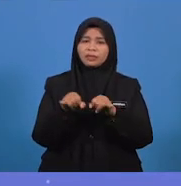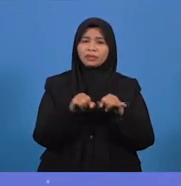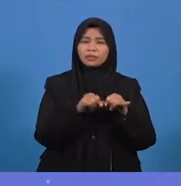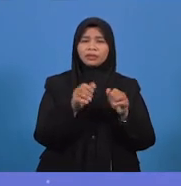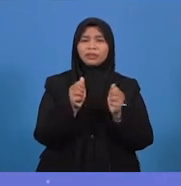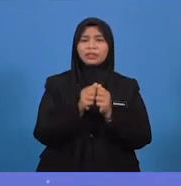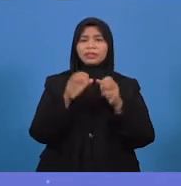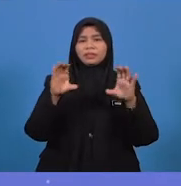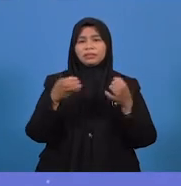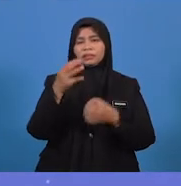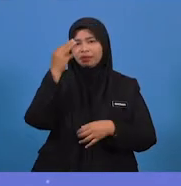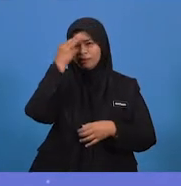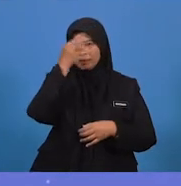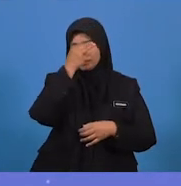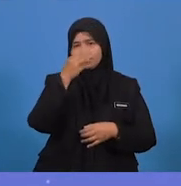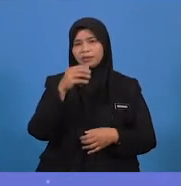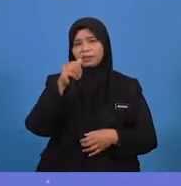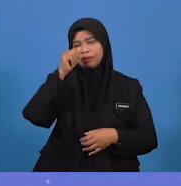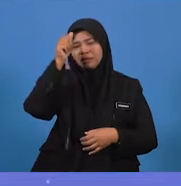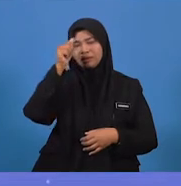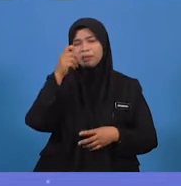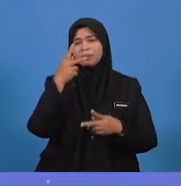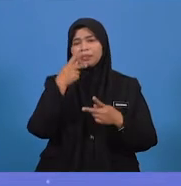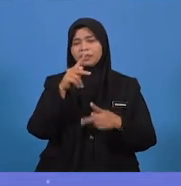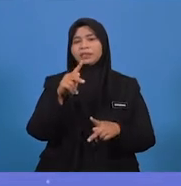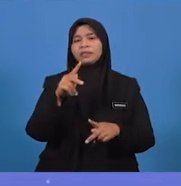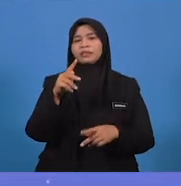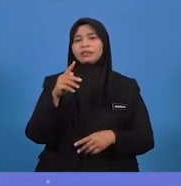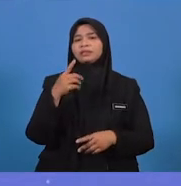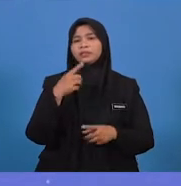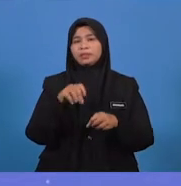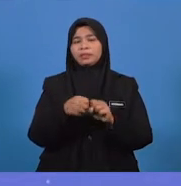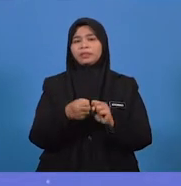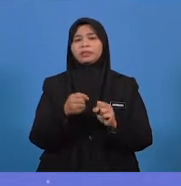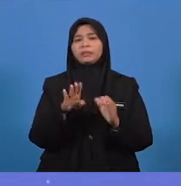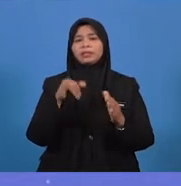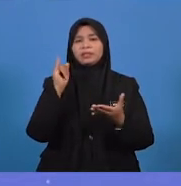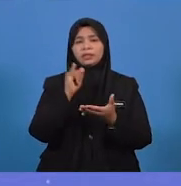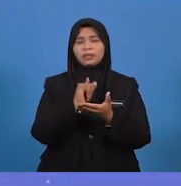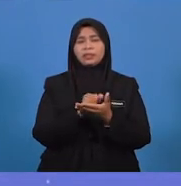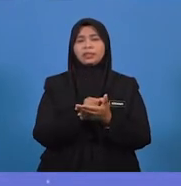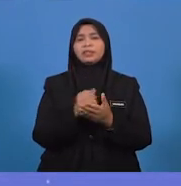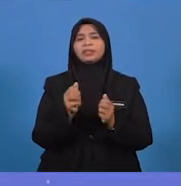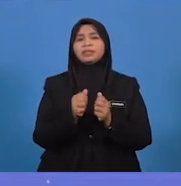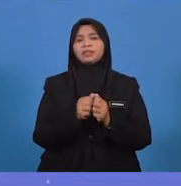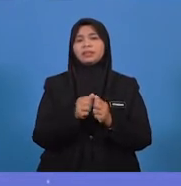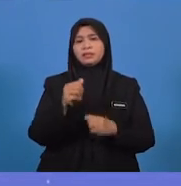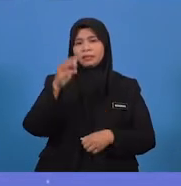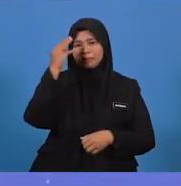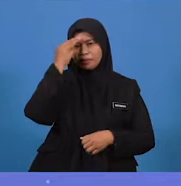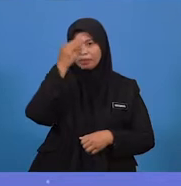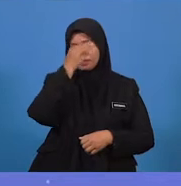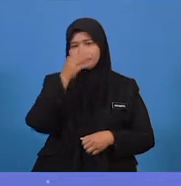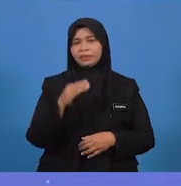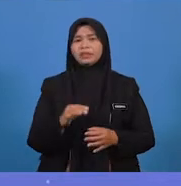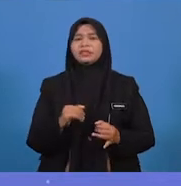Allah memerintahkan manusia untuk beriman dengan mereka. Jika seseorang tidak beriman kepada malaikat, maka